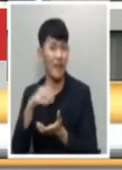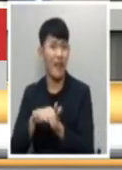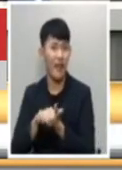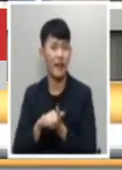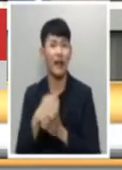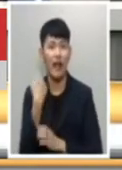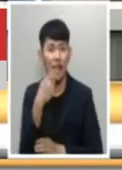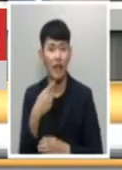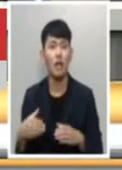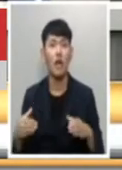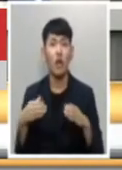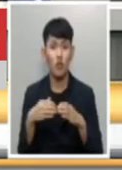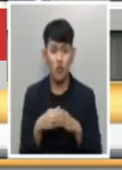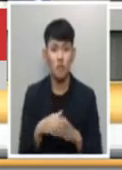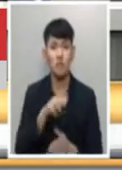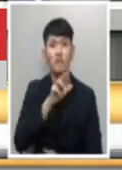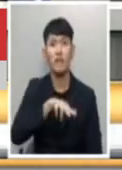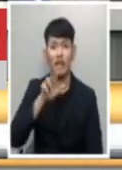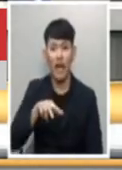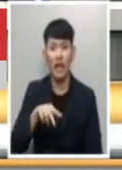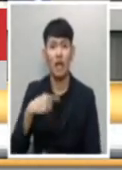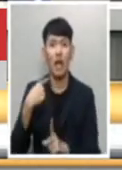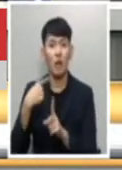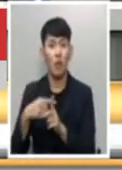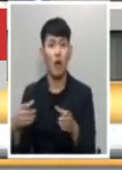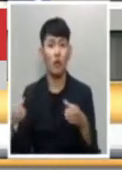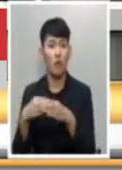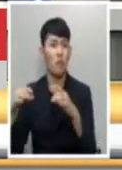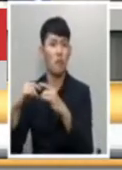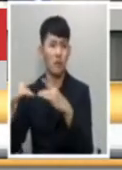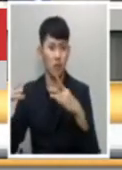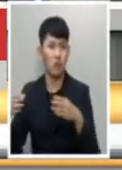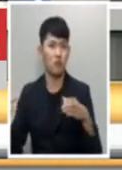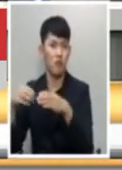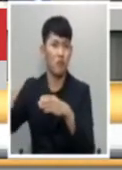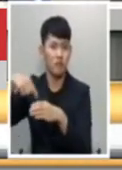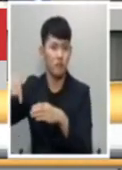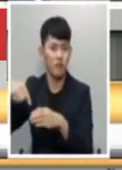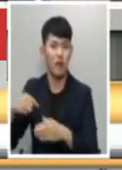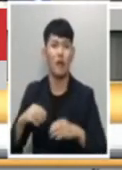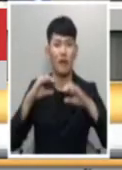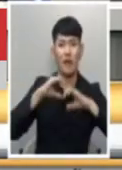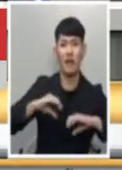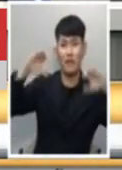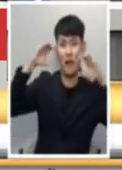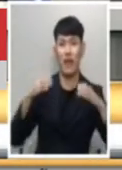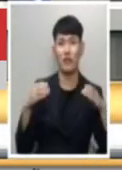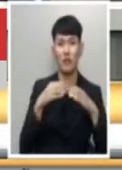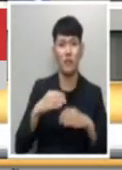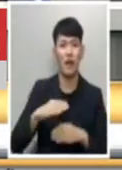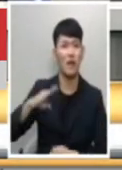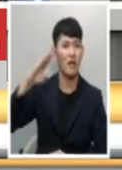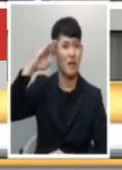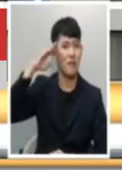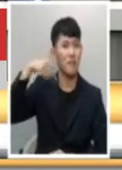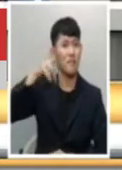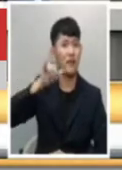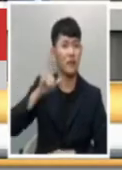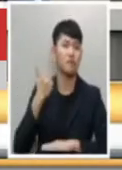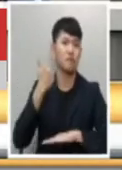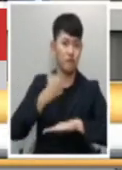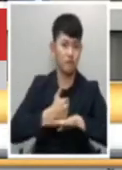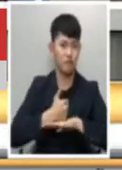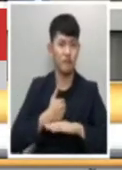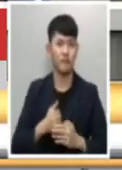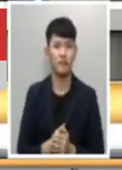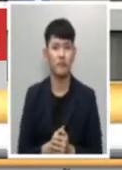และ7พรรคมีรัฐบาลซึ่งเป็นพ่อโดยท่านประยุทธ์มีภรรยาซึ่งเป็นพร